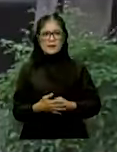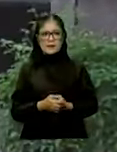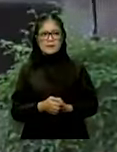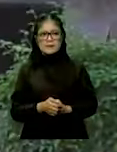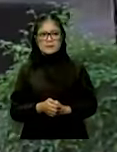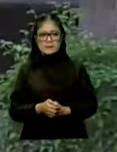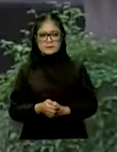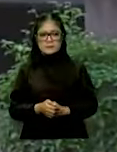melaporkan